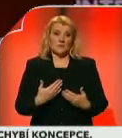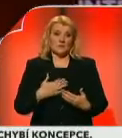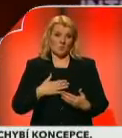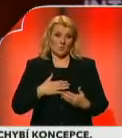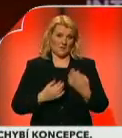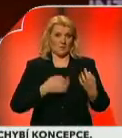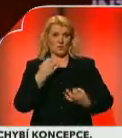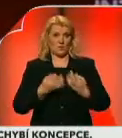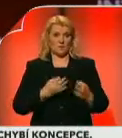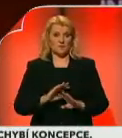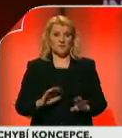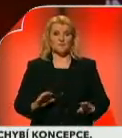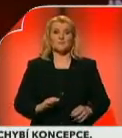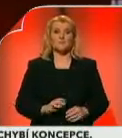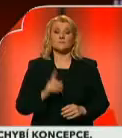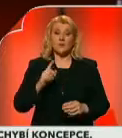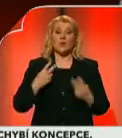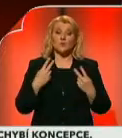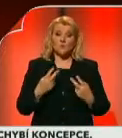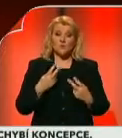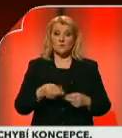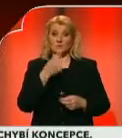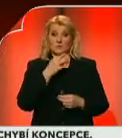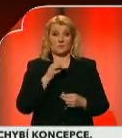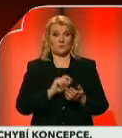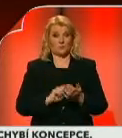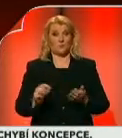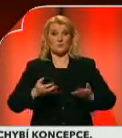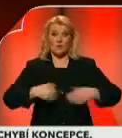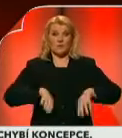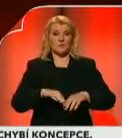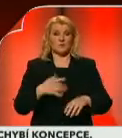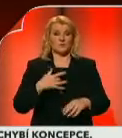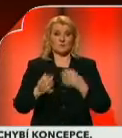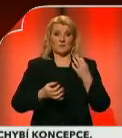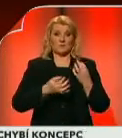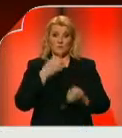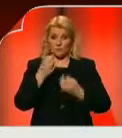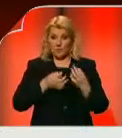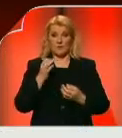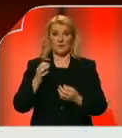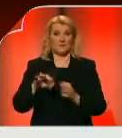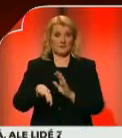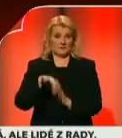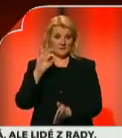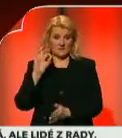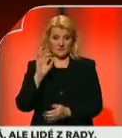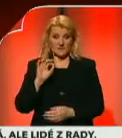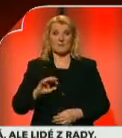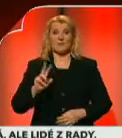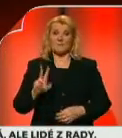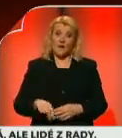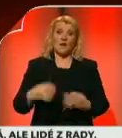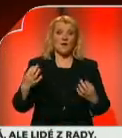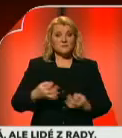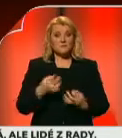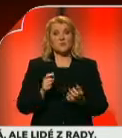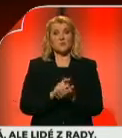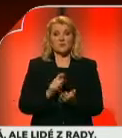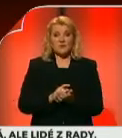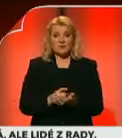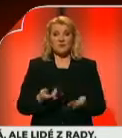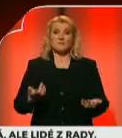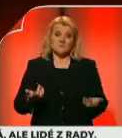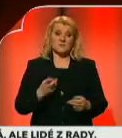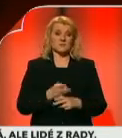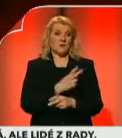informace. Ale důležité je, že pokud Úřad pro ochranu osobních údajů zjistí, že má nějaký požadavek, no tak